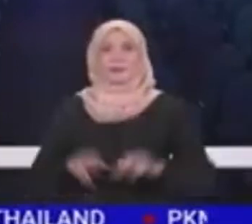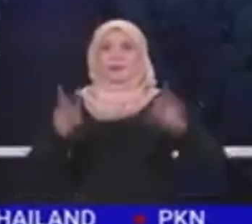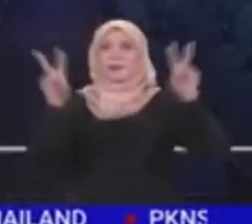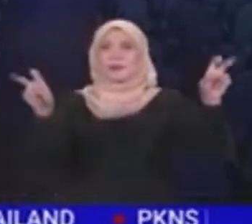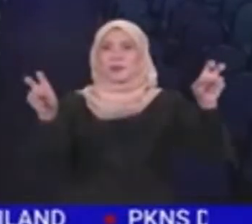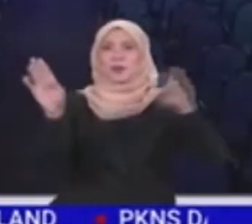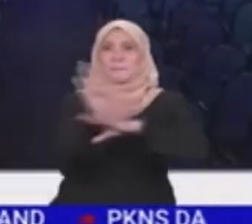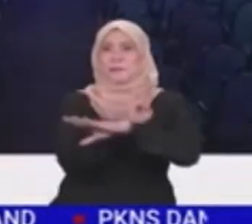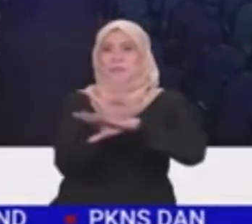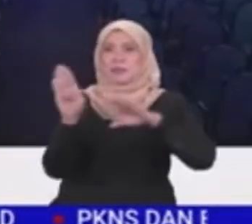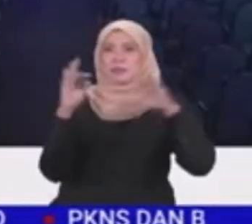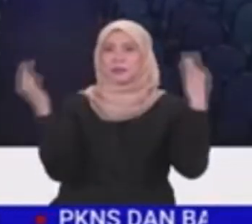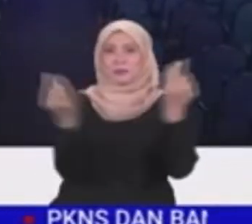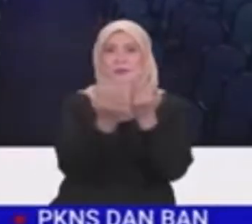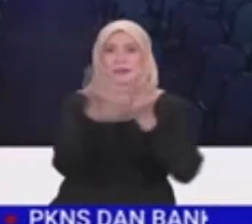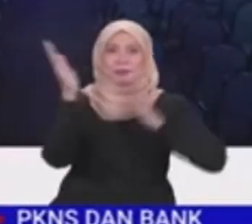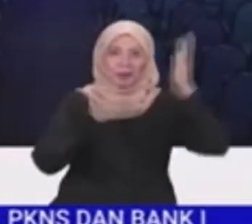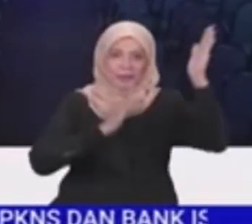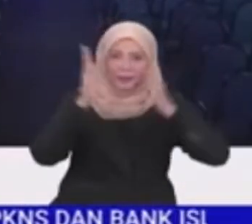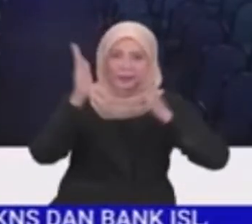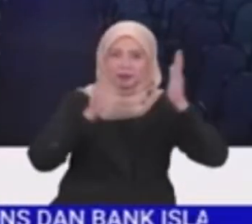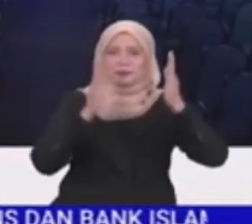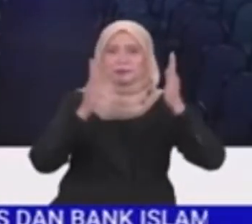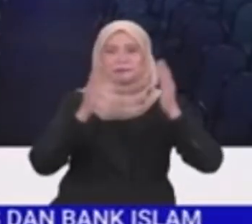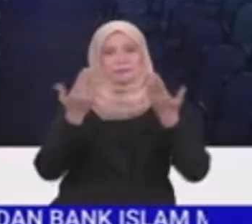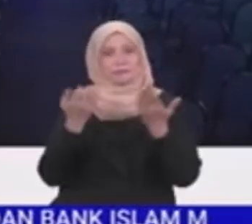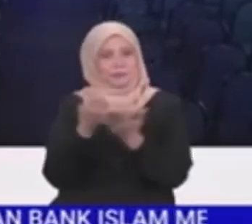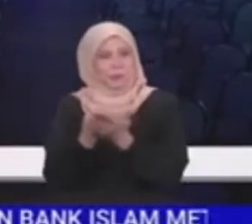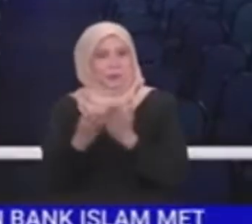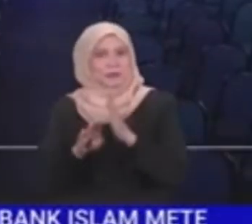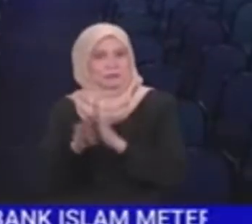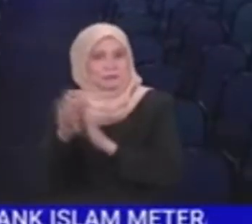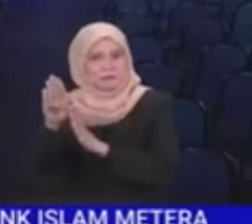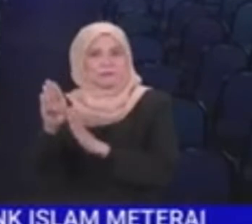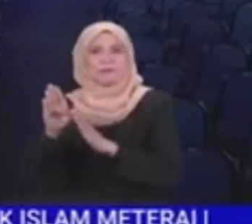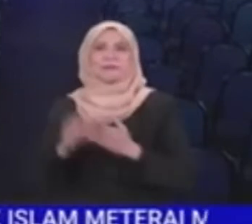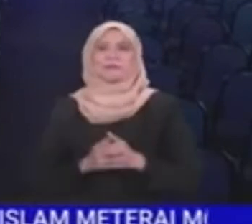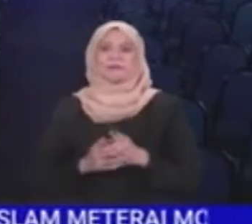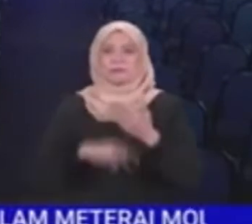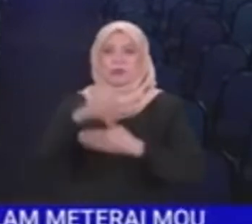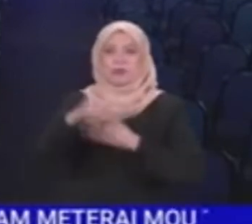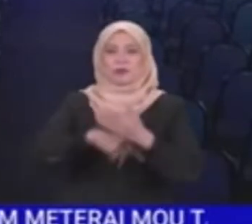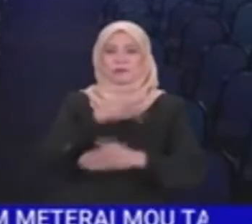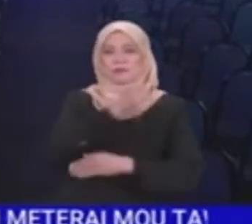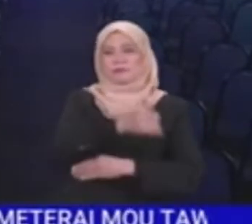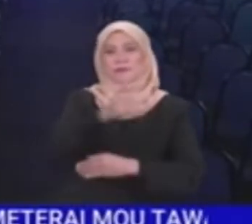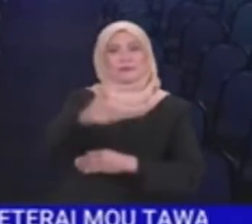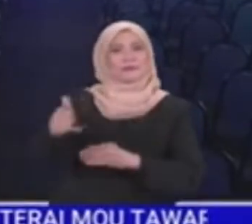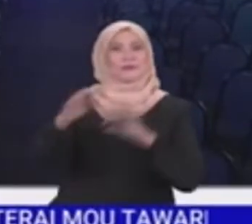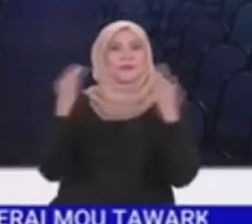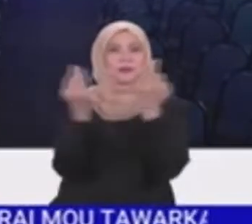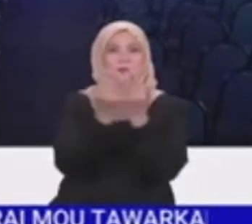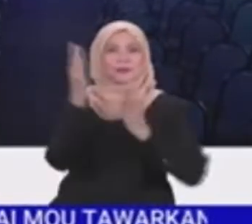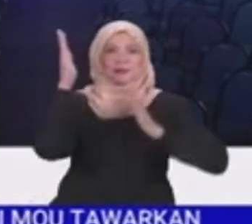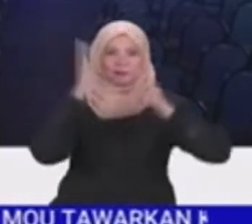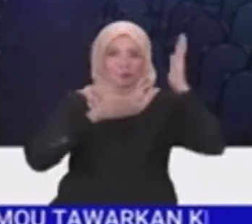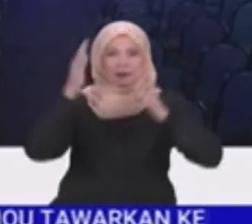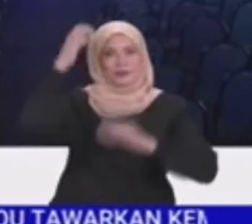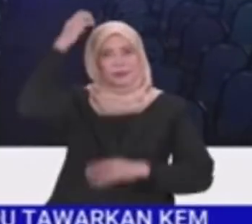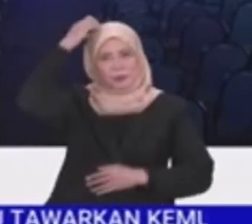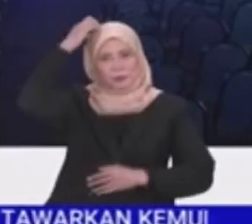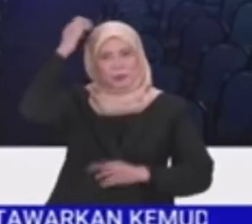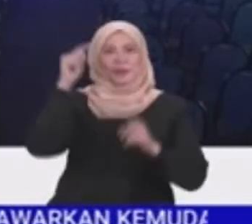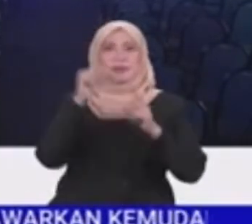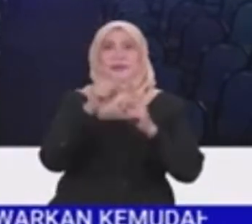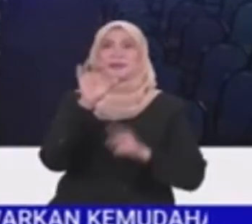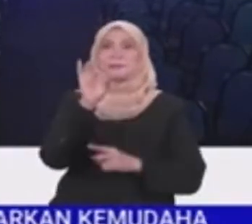Bertemakan Usahawan Keluarga Malaysia Penggerak Ekonomi Negara, Program Jelajah Aspirasi Keluarga Malaysia Selangor, edisi